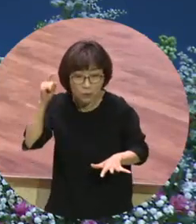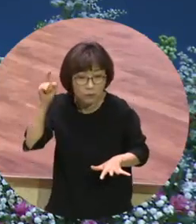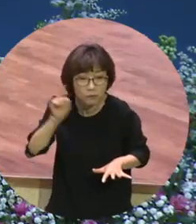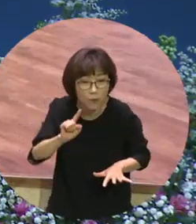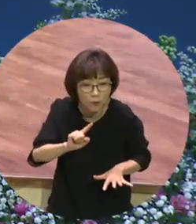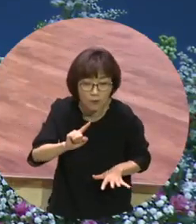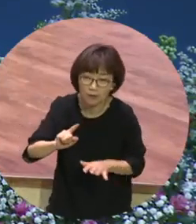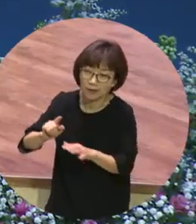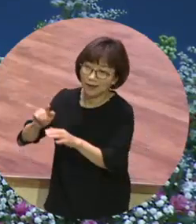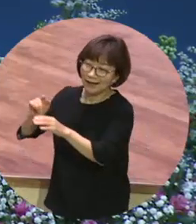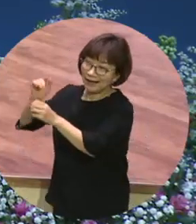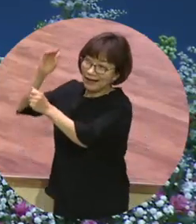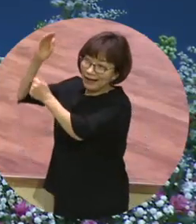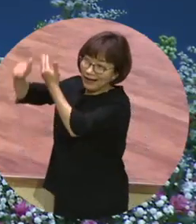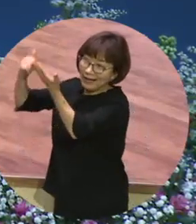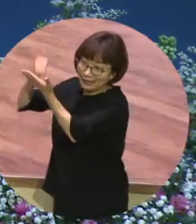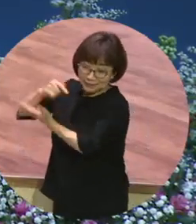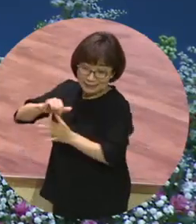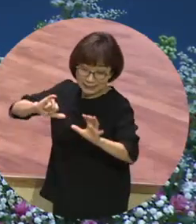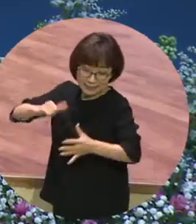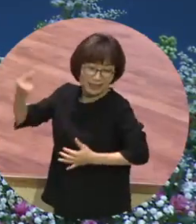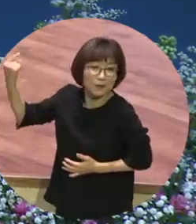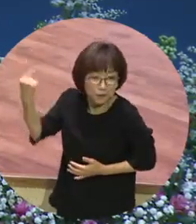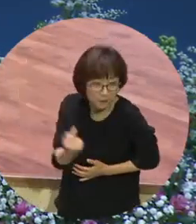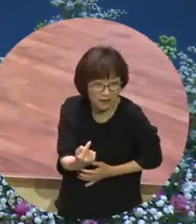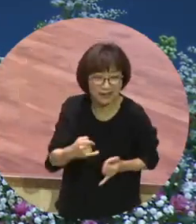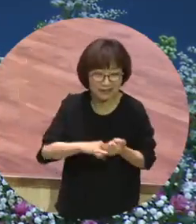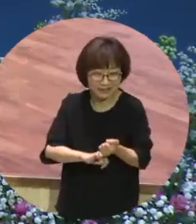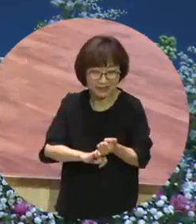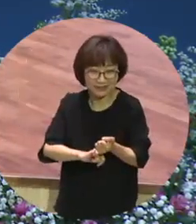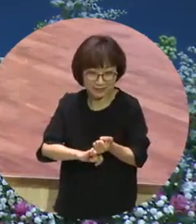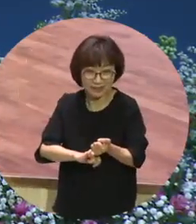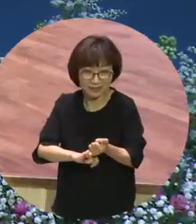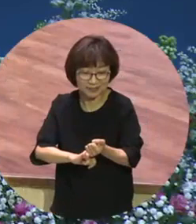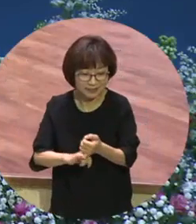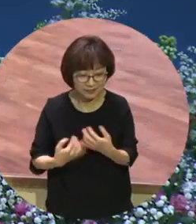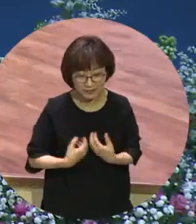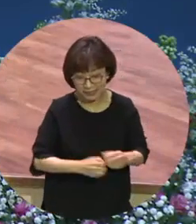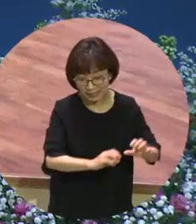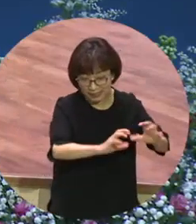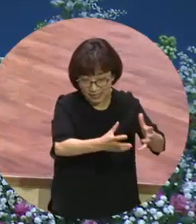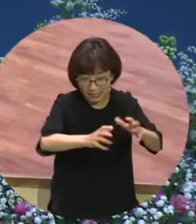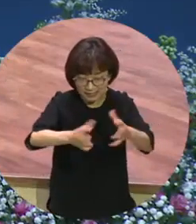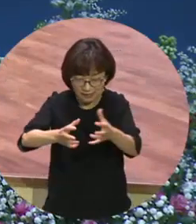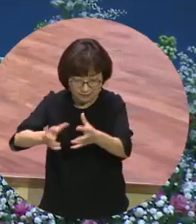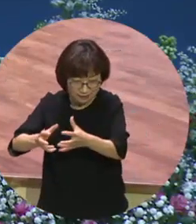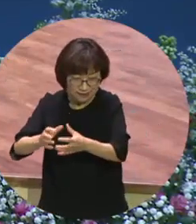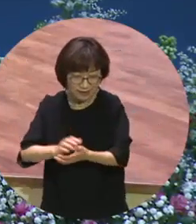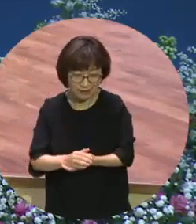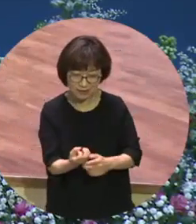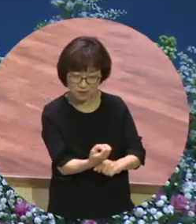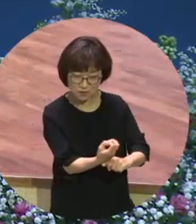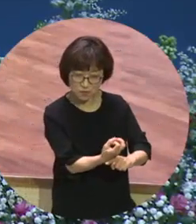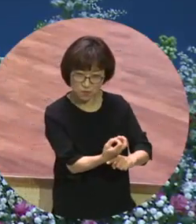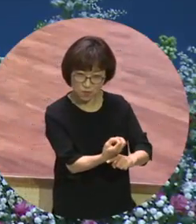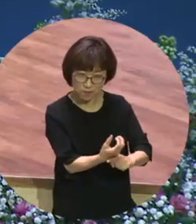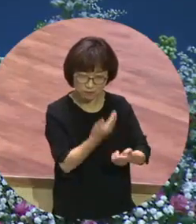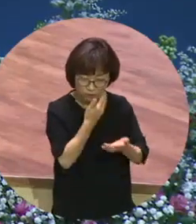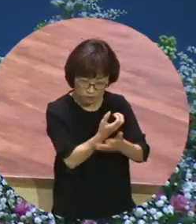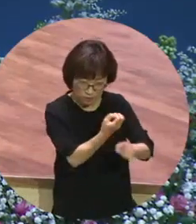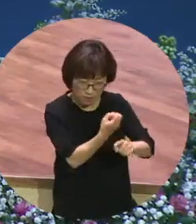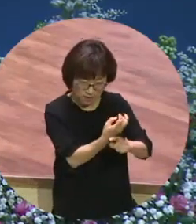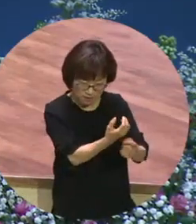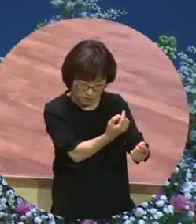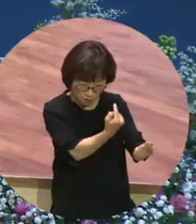것이다. 본문에 보니까 모든 나라의 보배가 이를 것이다. 그런 말씀인데 바로